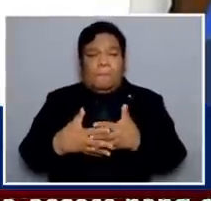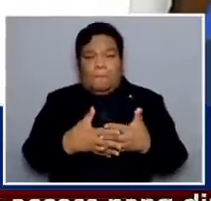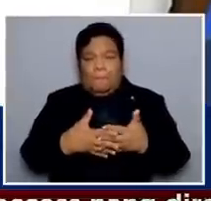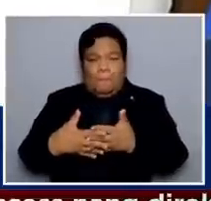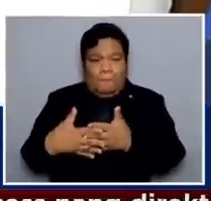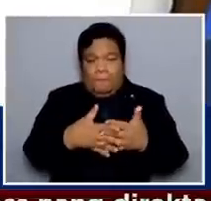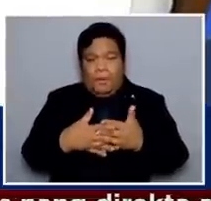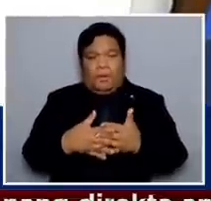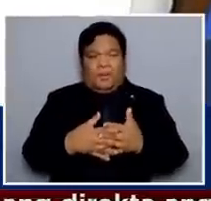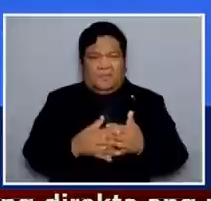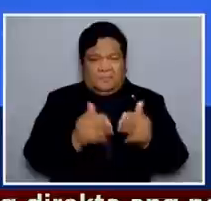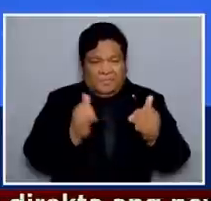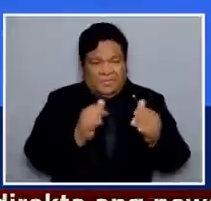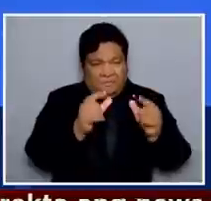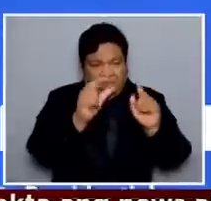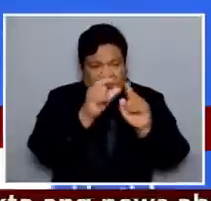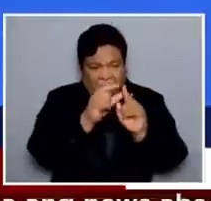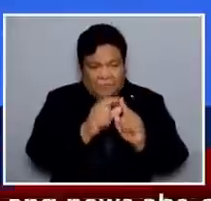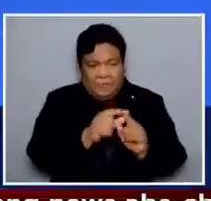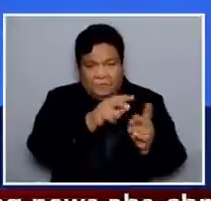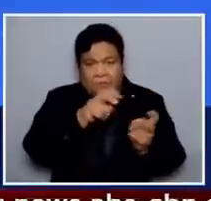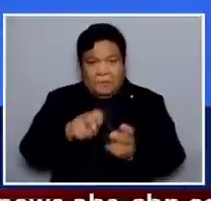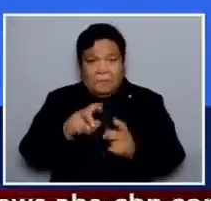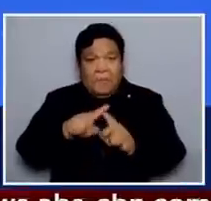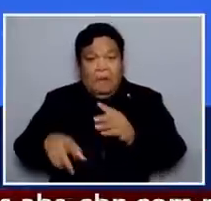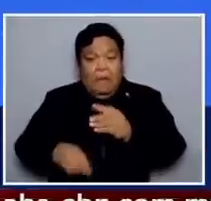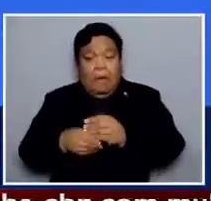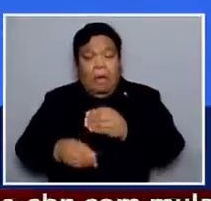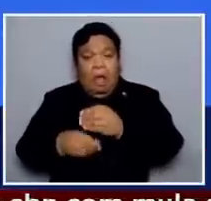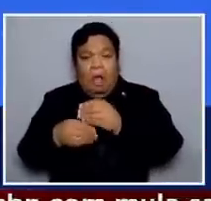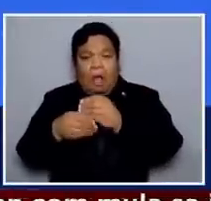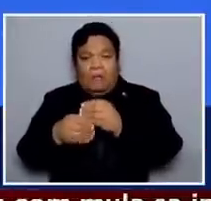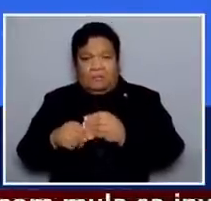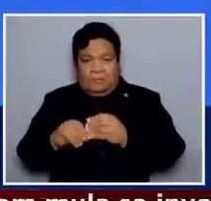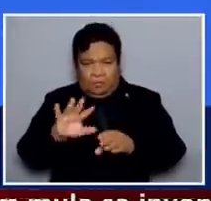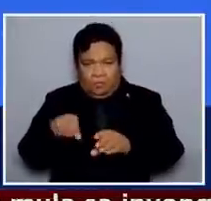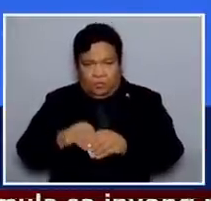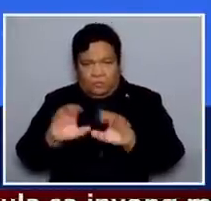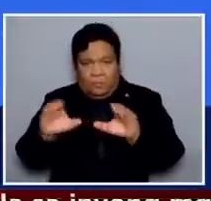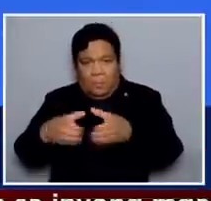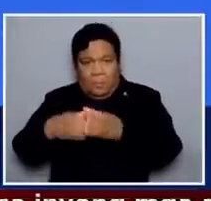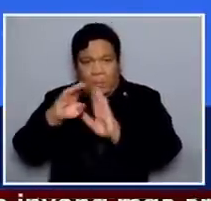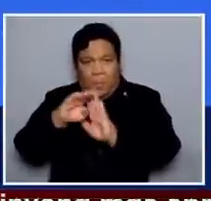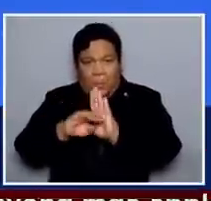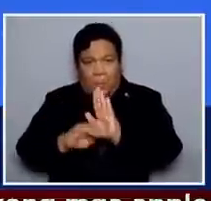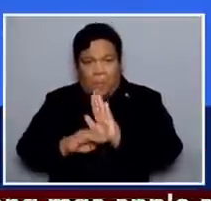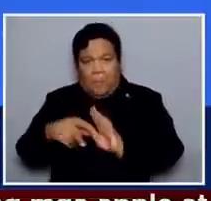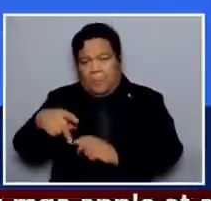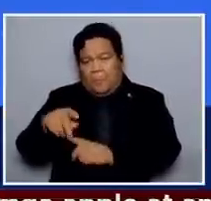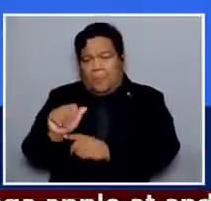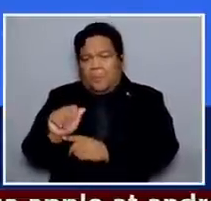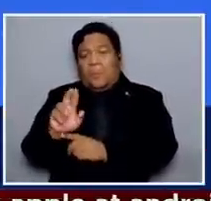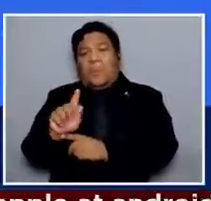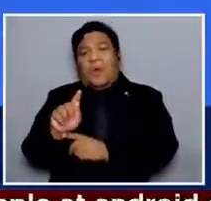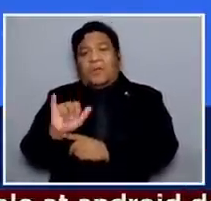problema, maraming dinagdag at kasi itong party list. Sad to say,